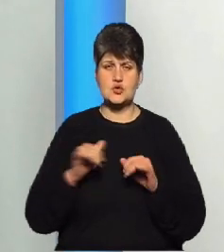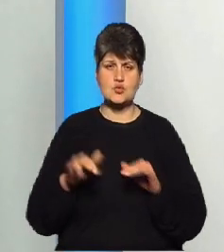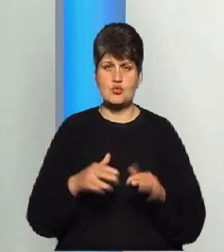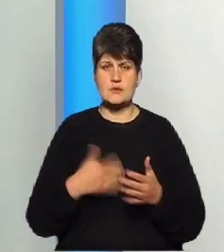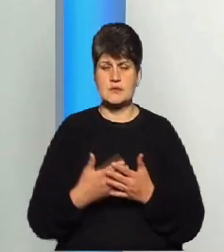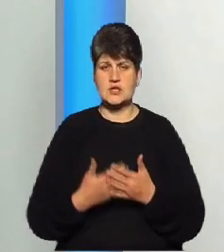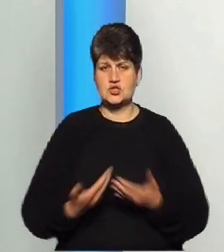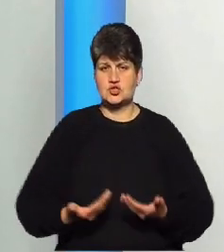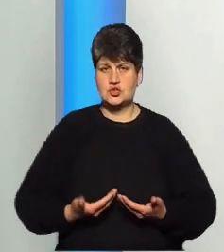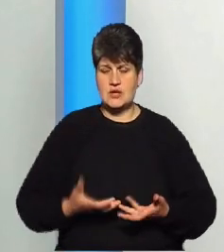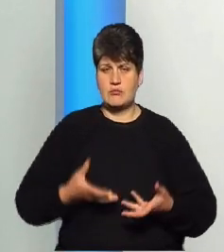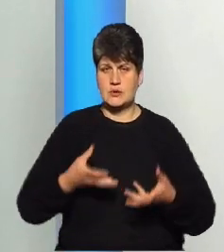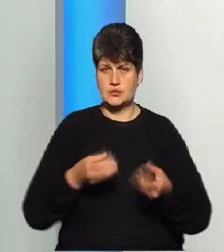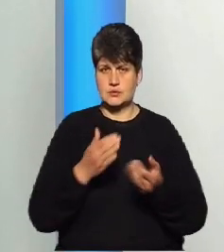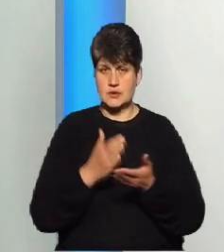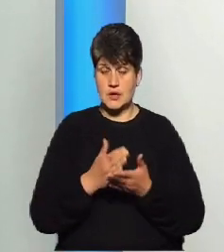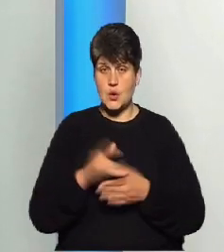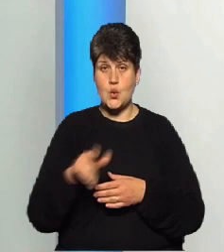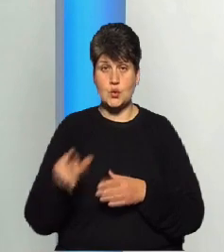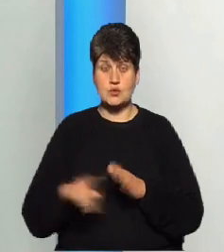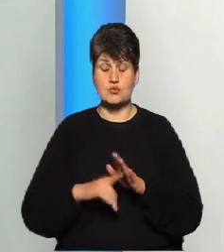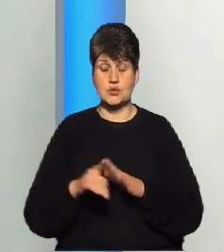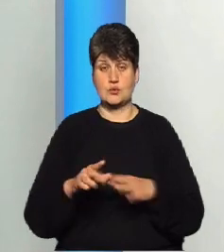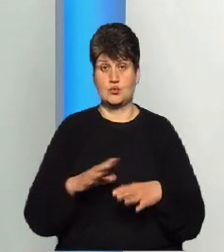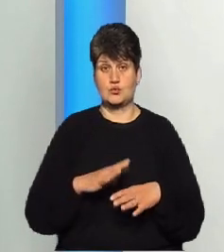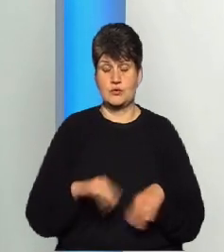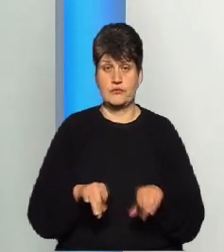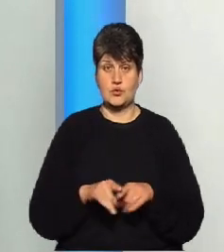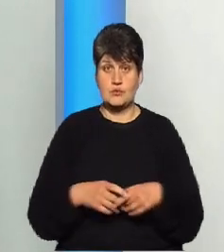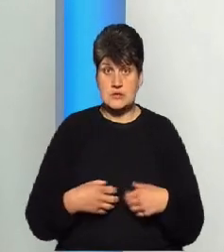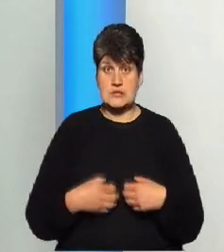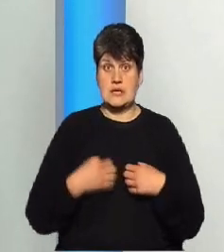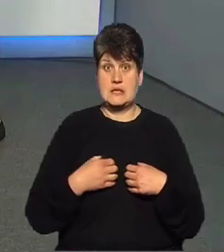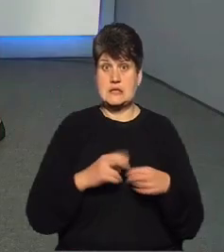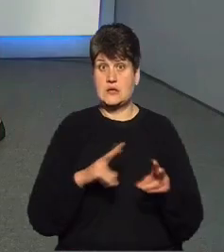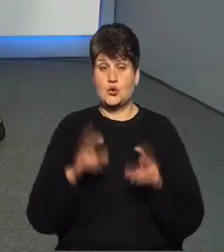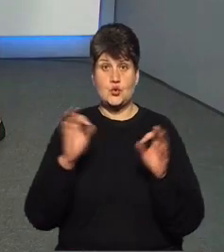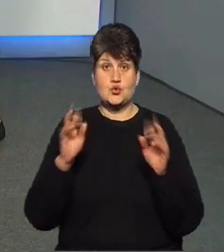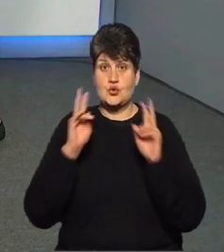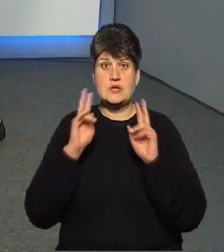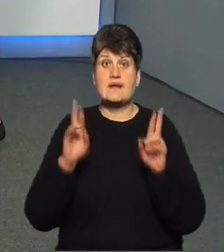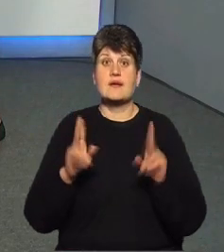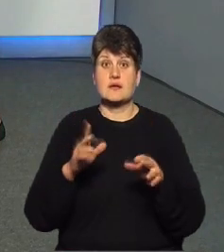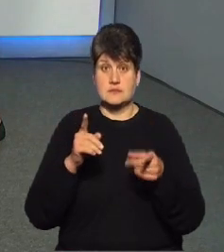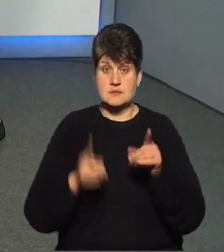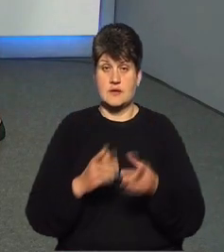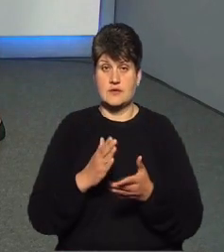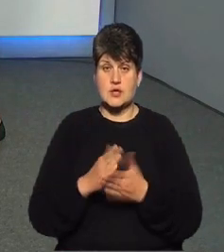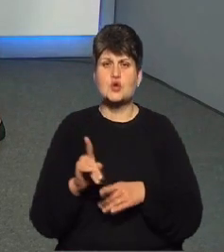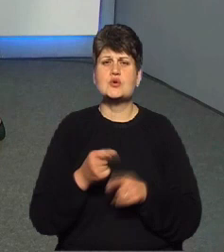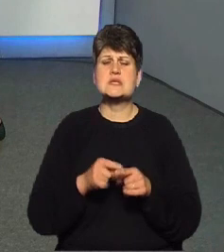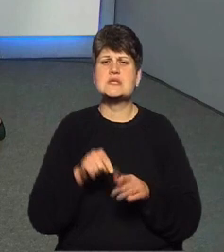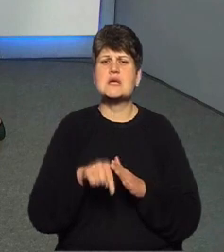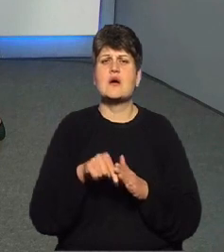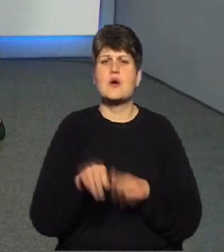що люди спочатку були в такому стресі, ніхто нічого не знав, як воно є насправді, що це за хвороба,